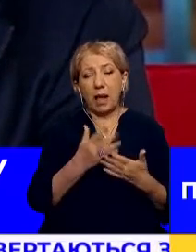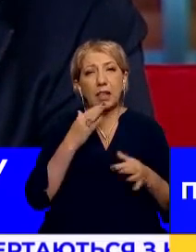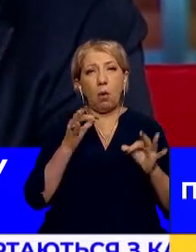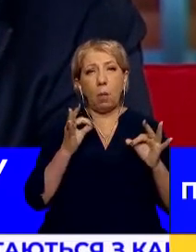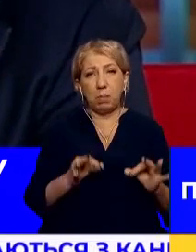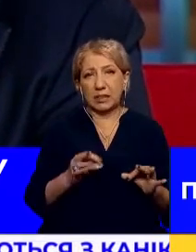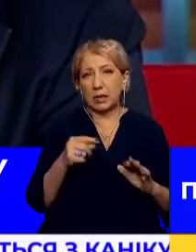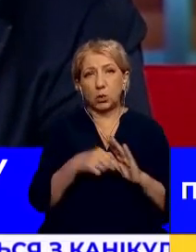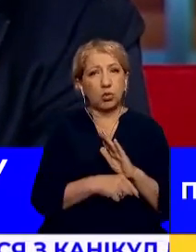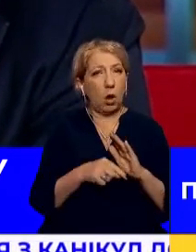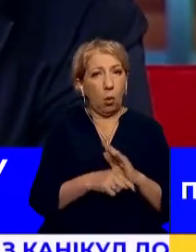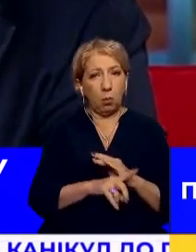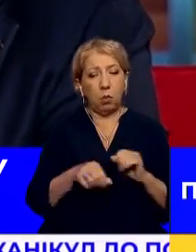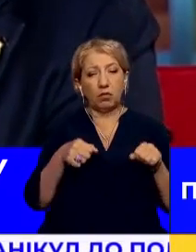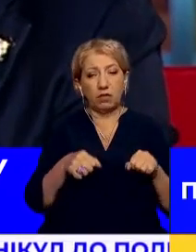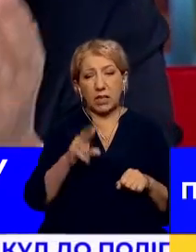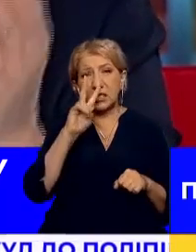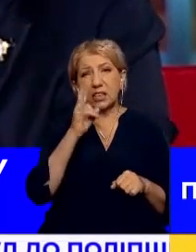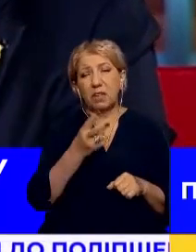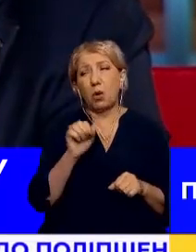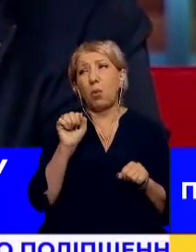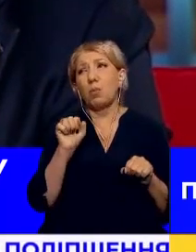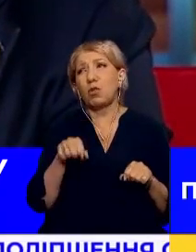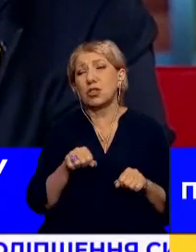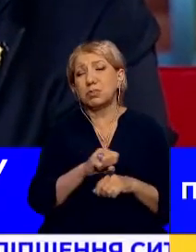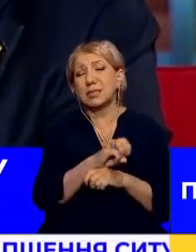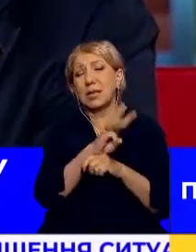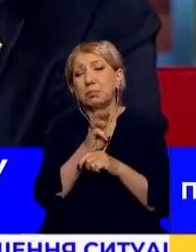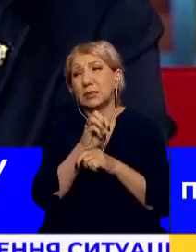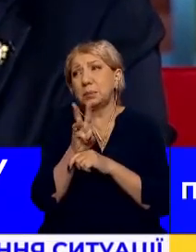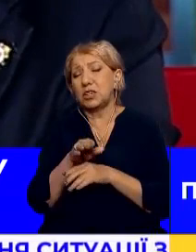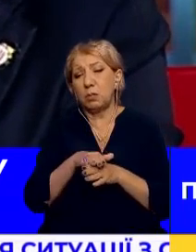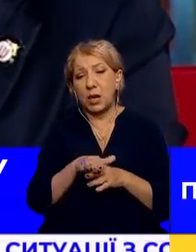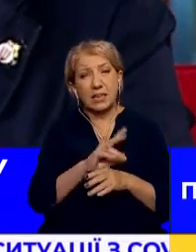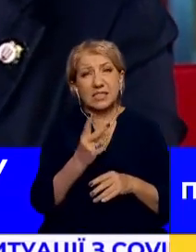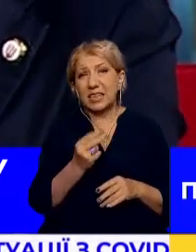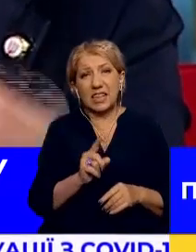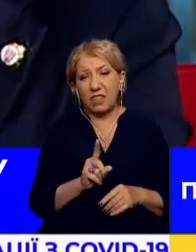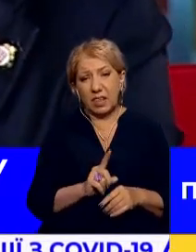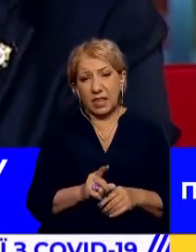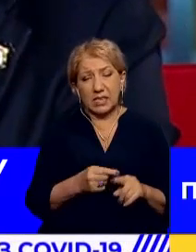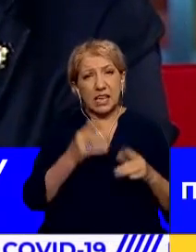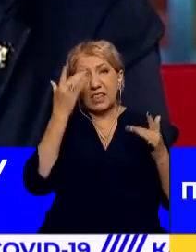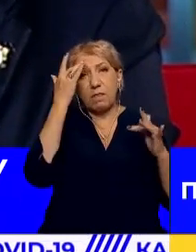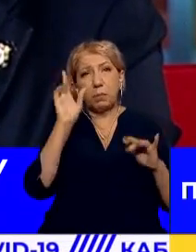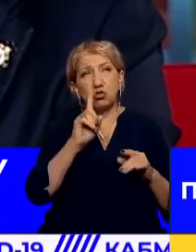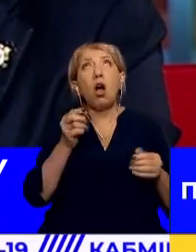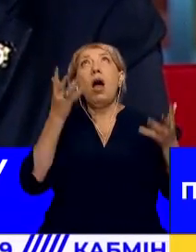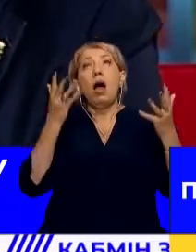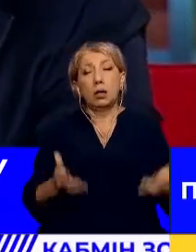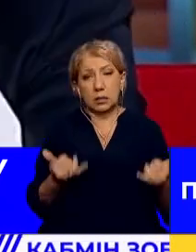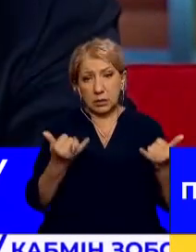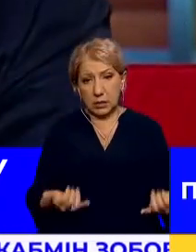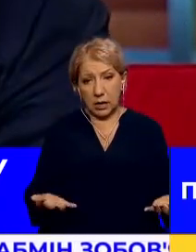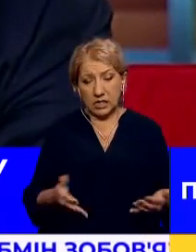компетентну, некорумповану владу, за 2 роки могли повністю забезпечити. Це не 2 дні, це не випадковість, що тобі на голову щось